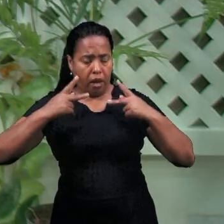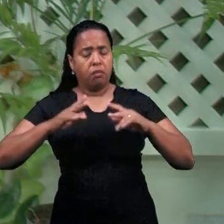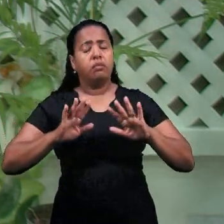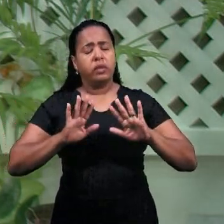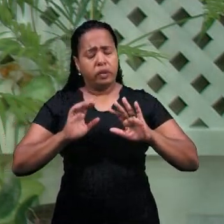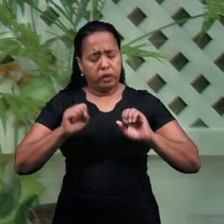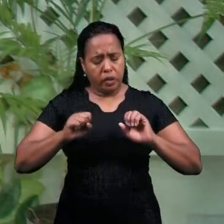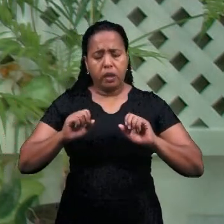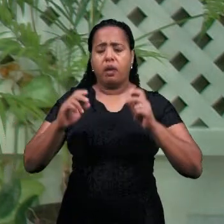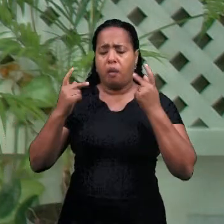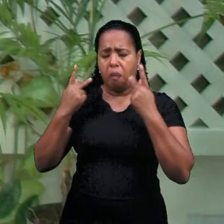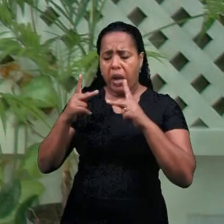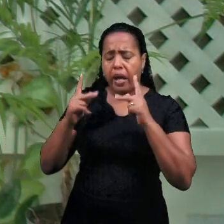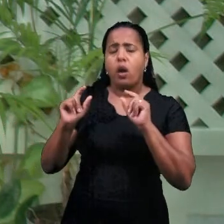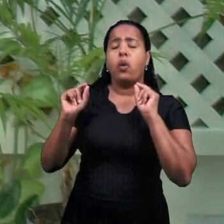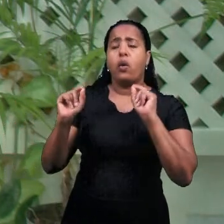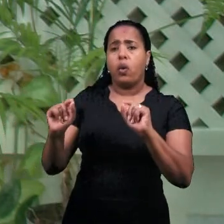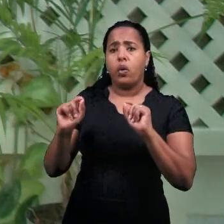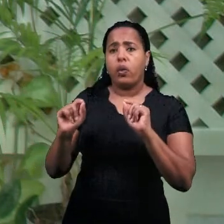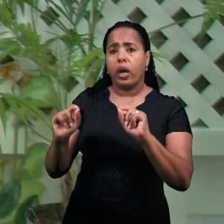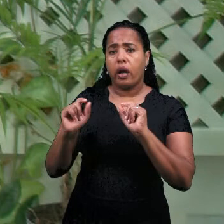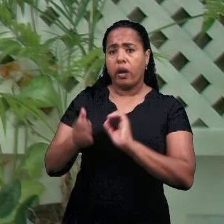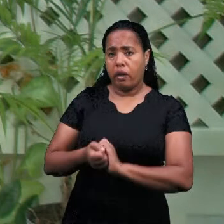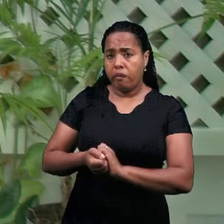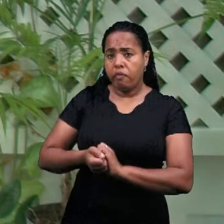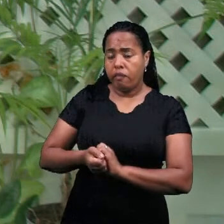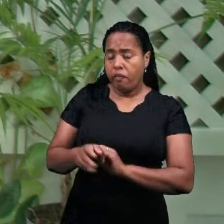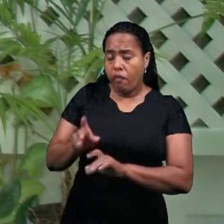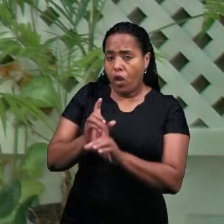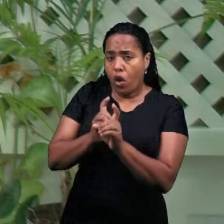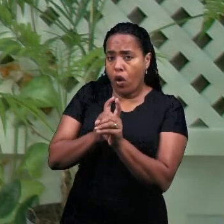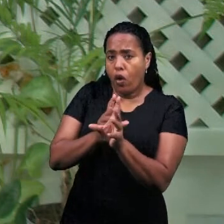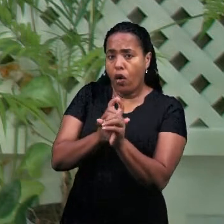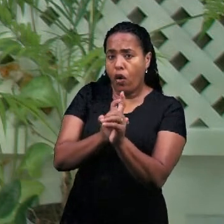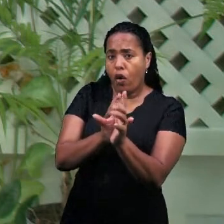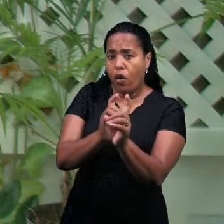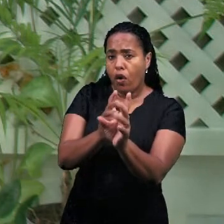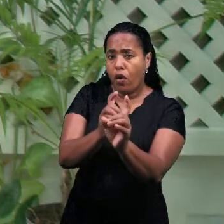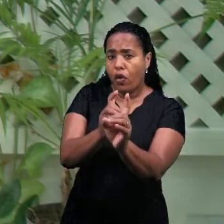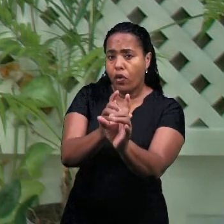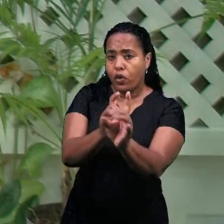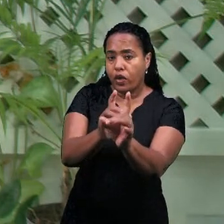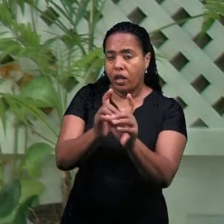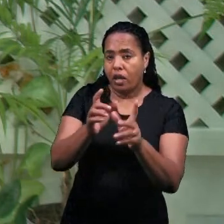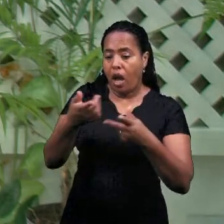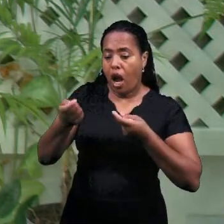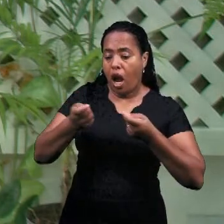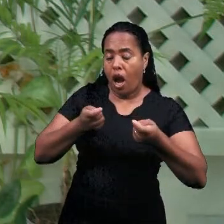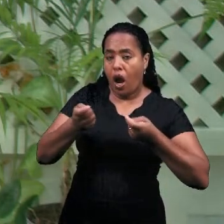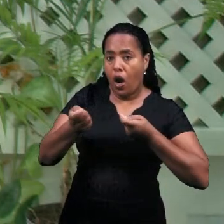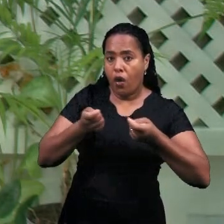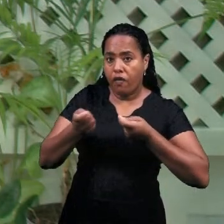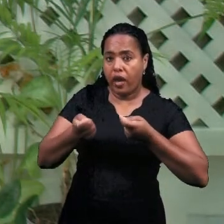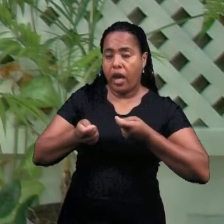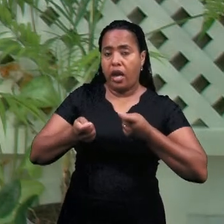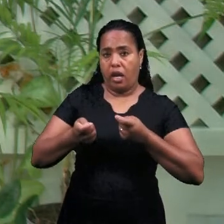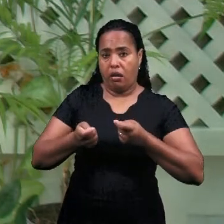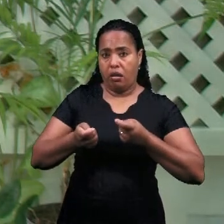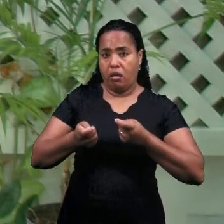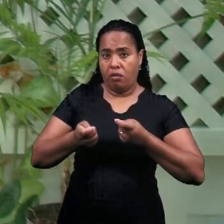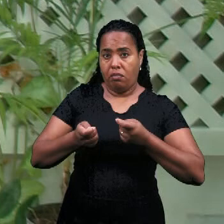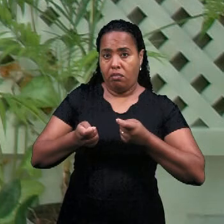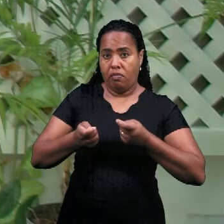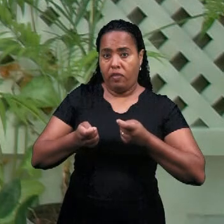va prêcher. Mais qu'est-ce qu'il va prêcher? Il va prêcher la doctrine le gouvernement, la discipline, c'est avec